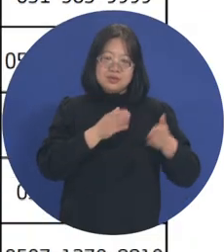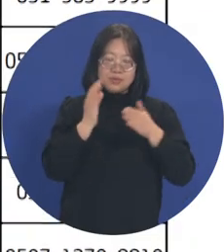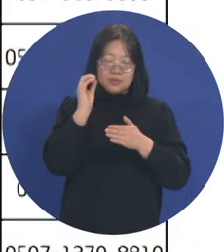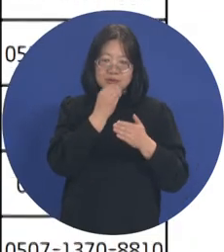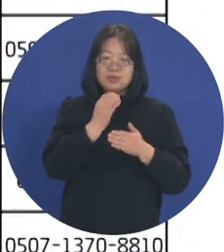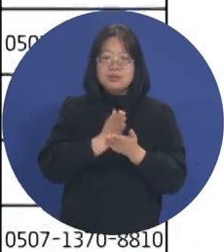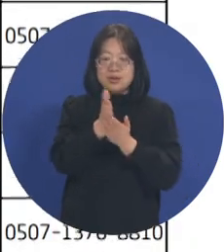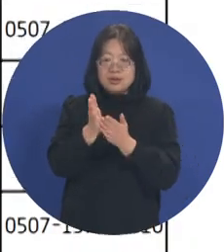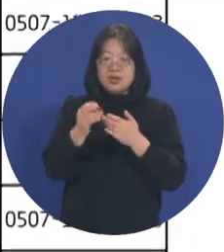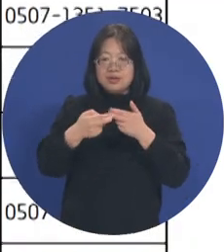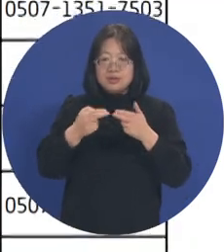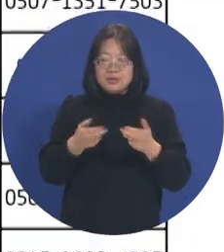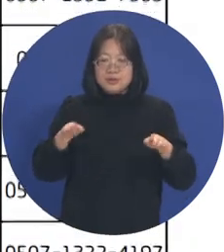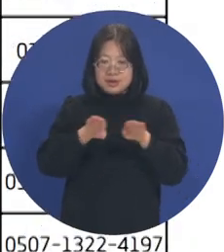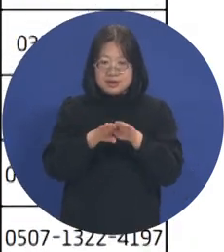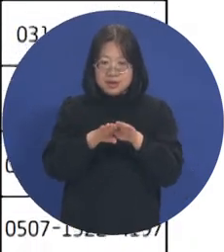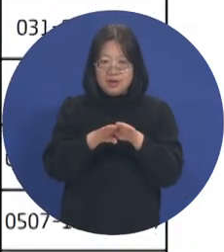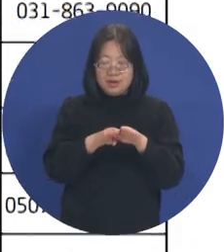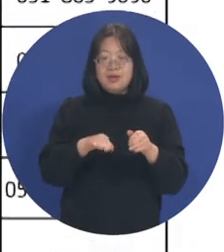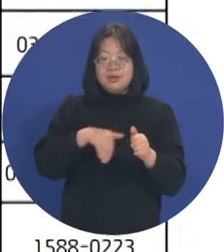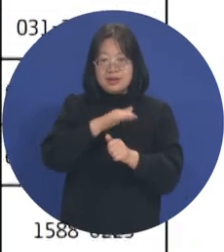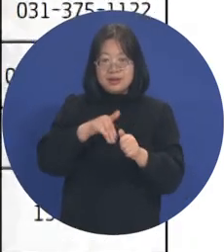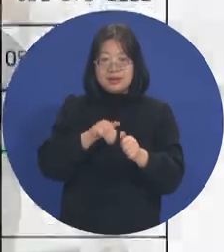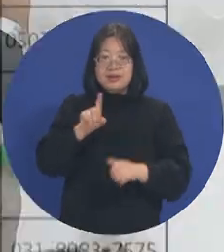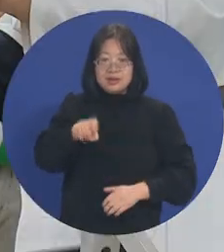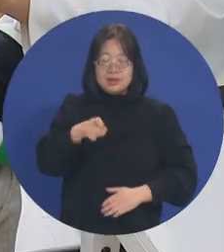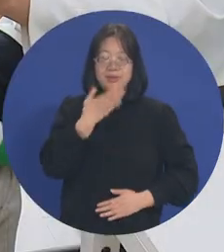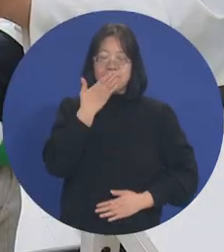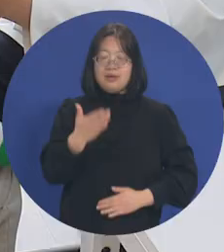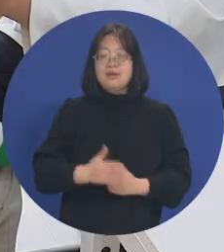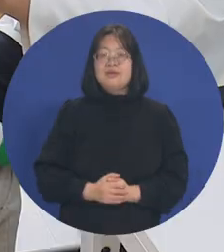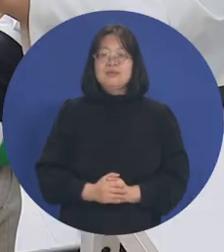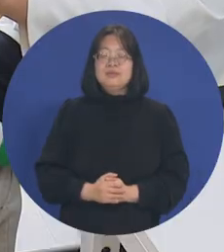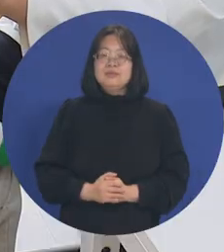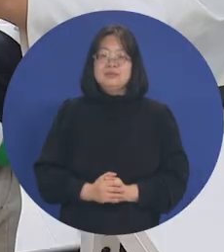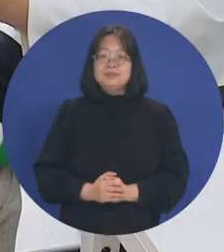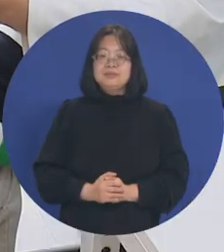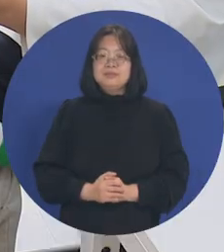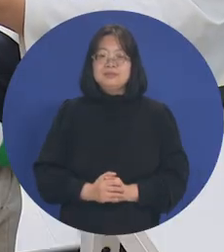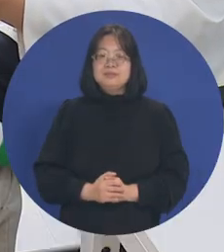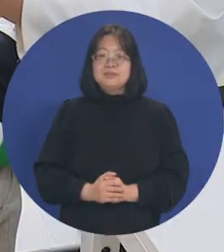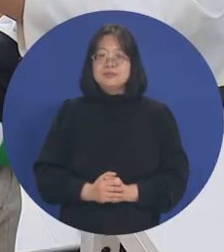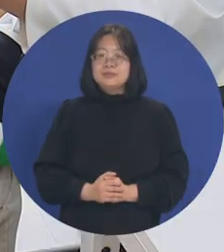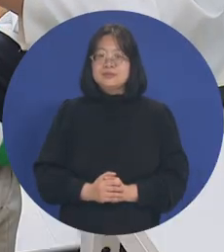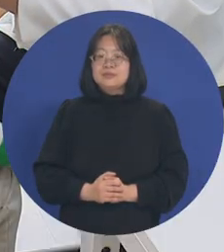분야별 정보, 의료시설 현황에서 확인할 수 있습니다. GTV 뉴스 이슬비입니다.